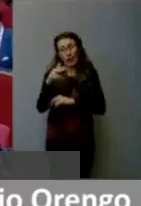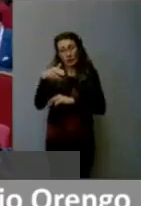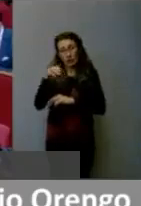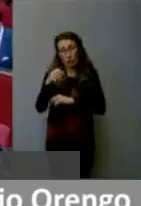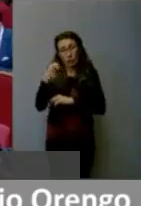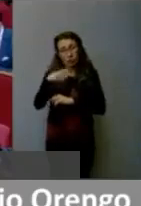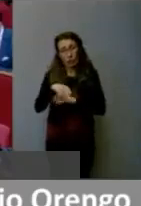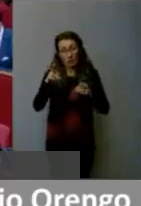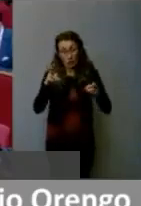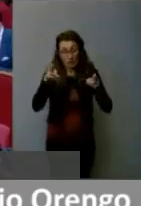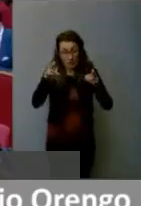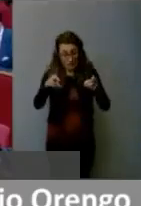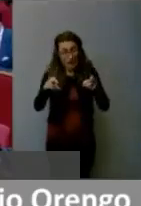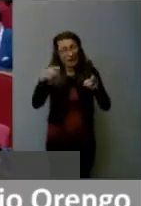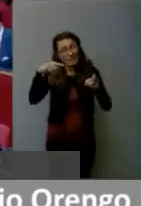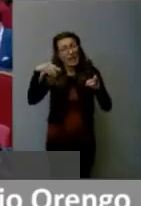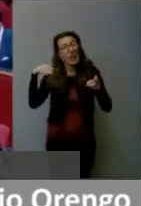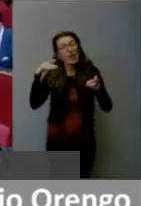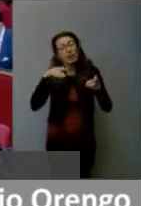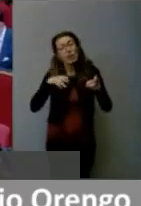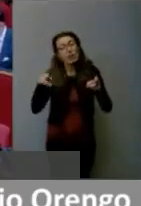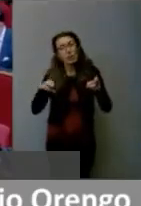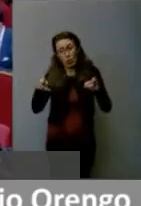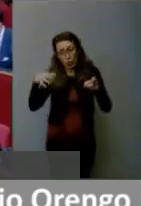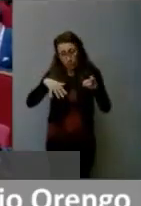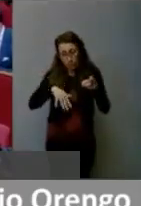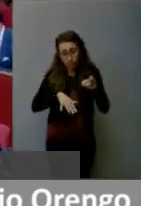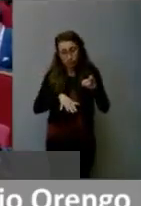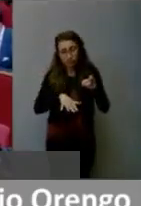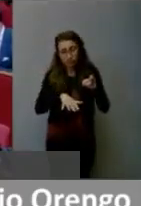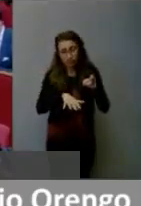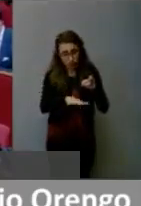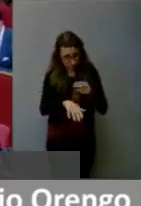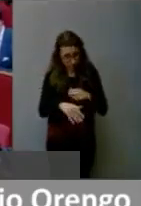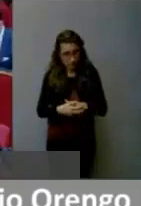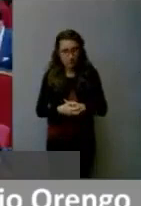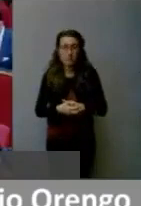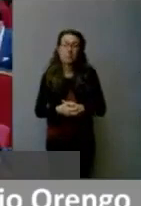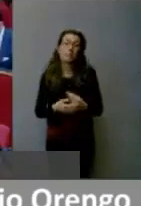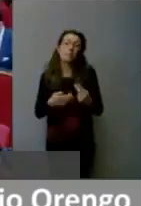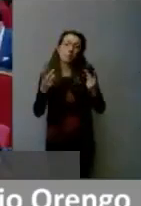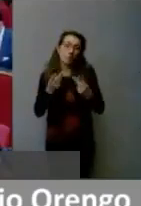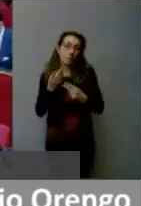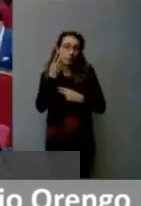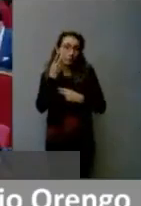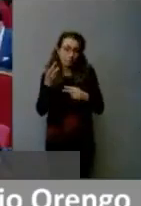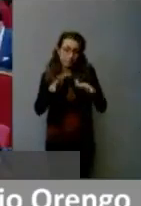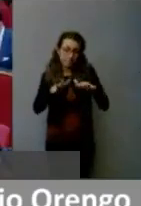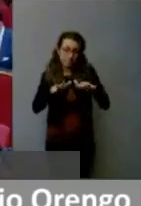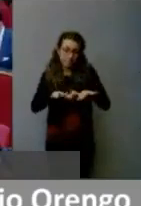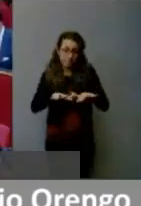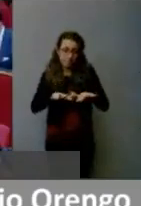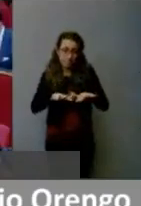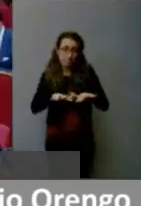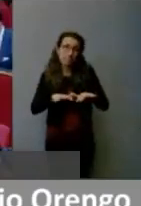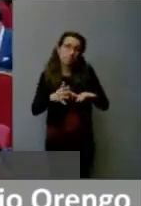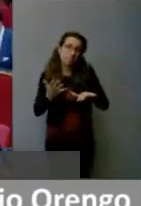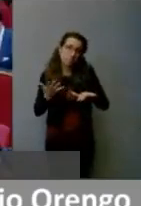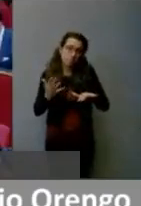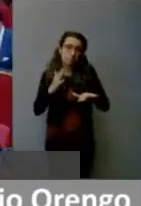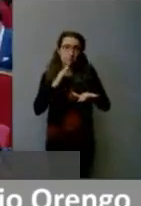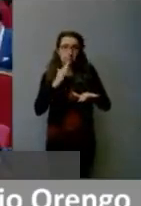sottostante la strada stessa. Come immaginavamo, e ci fa piacere rilevare che l'avvalamento probabilmente è dovuto